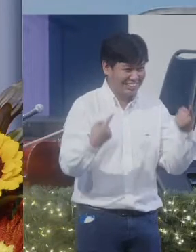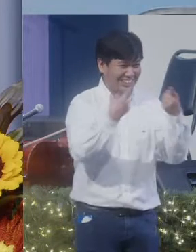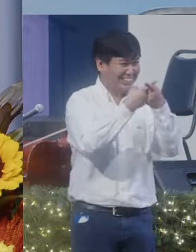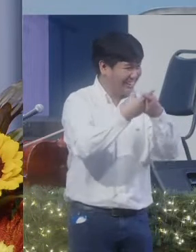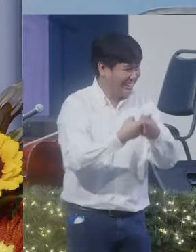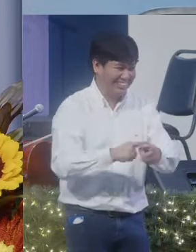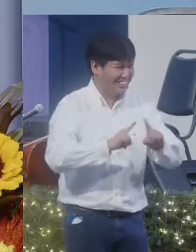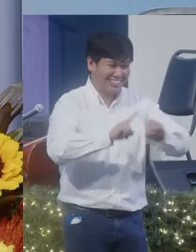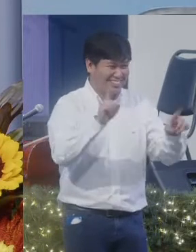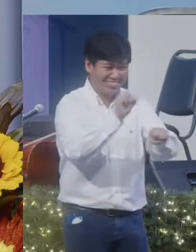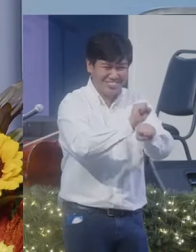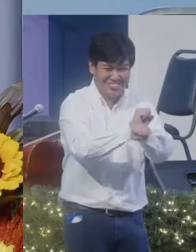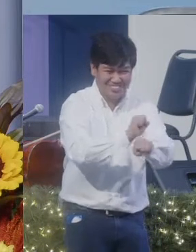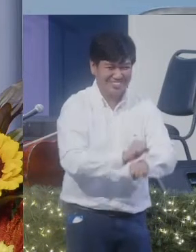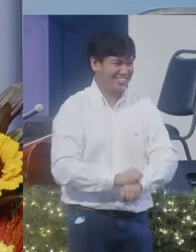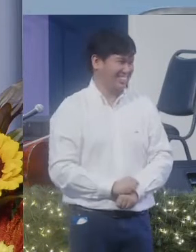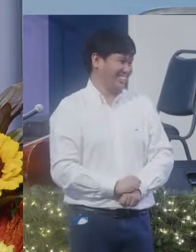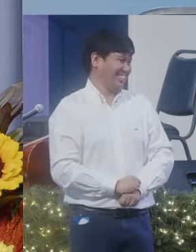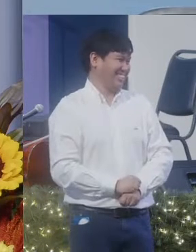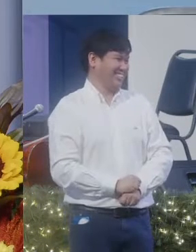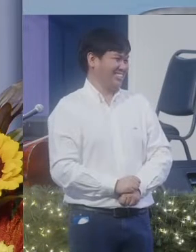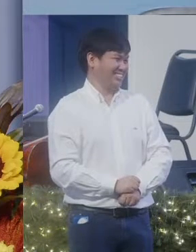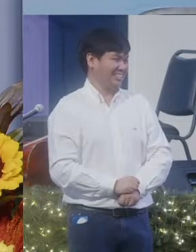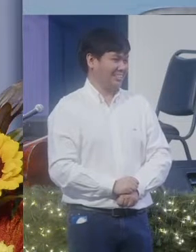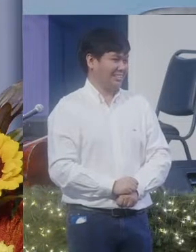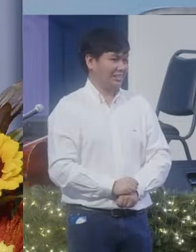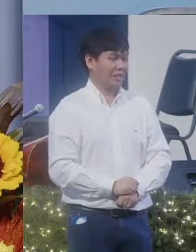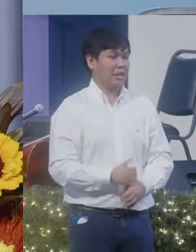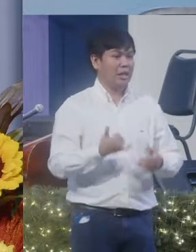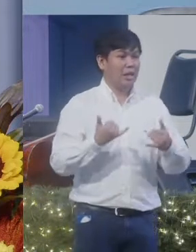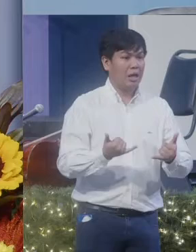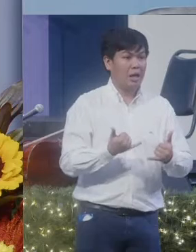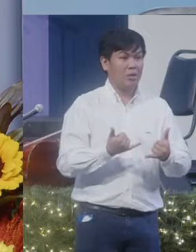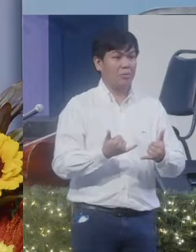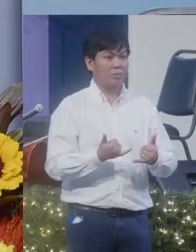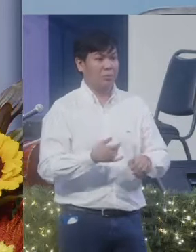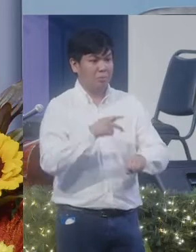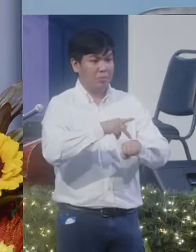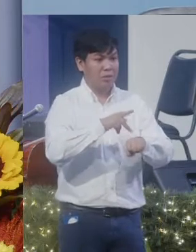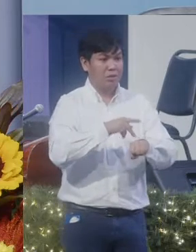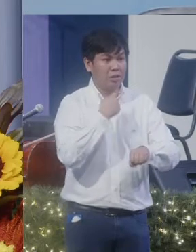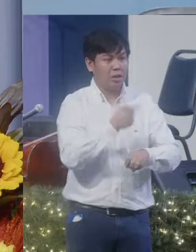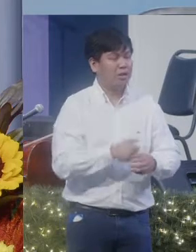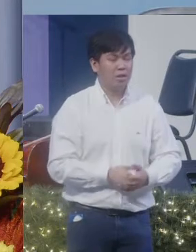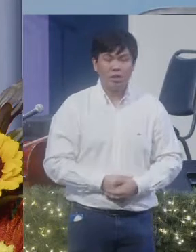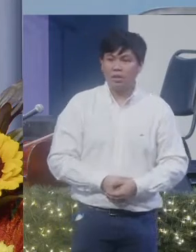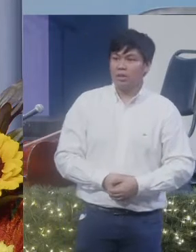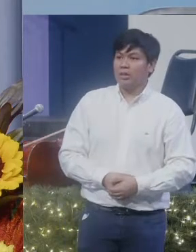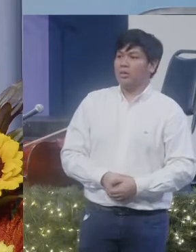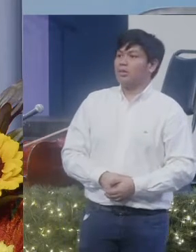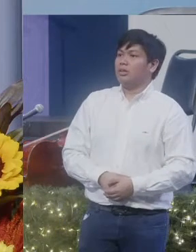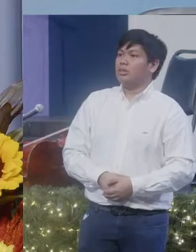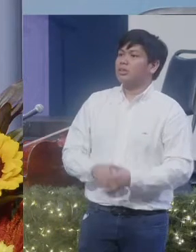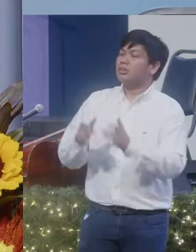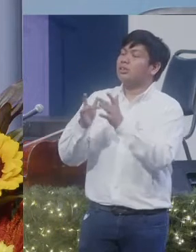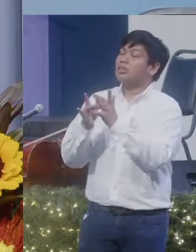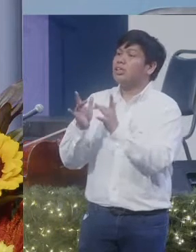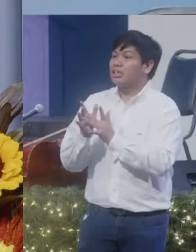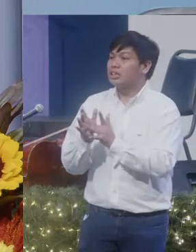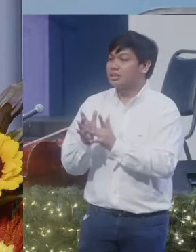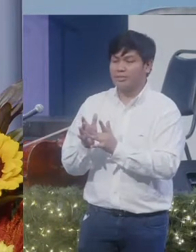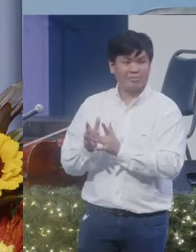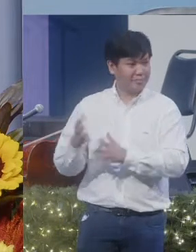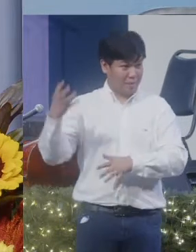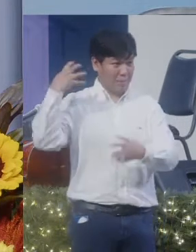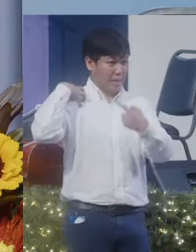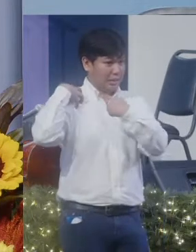Kaya ang sabi ni Simon, and Simon answered, "Master." Mag-aalang naman yung kanyang pagsagot. Yung